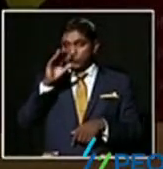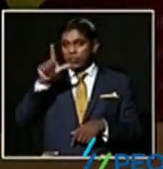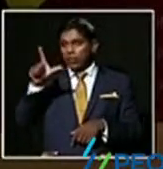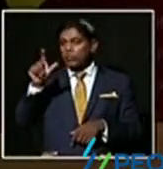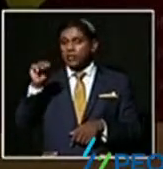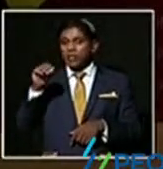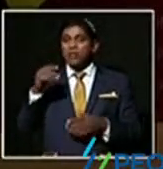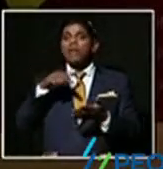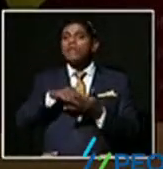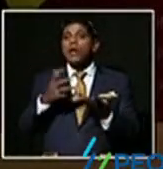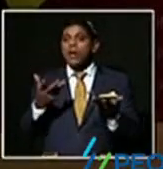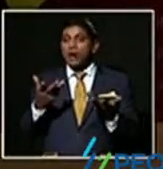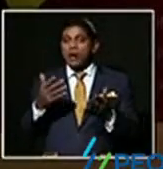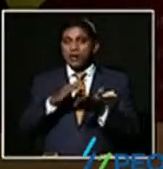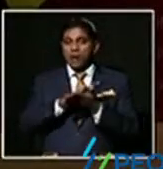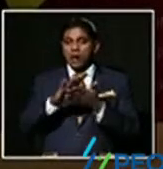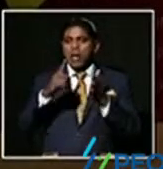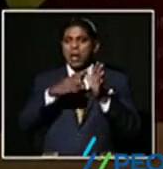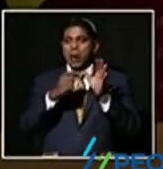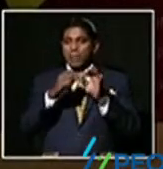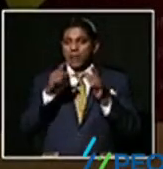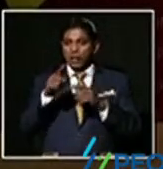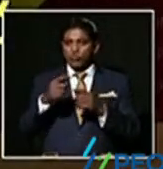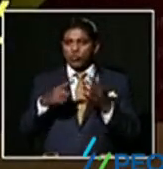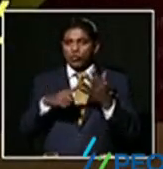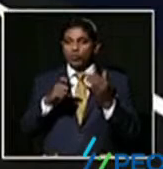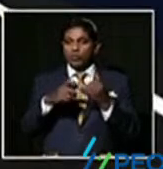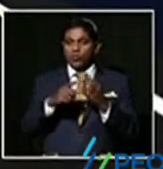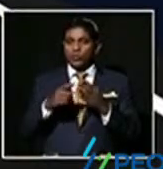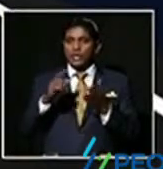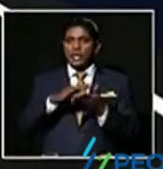ස්ථානය හබරාදුව උණ වටුන හීනටිගල පාර.